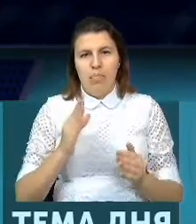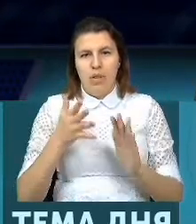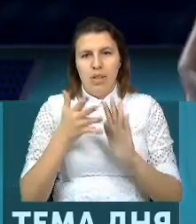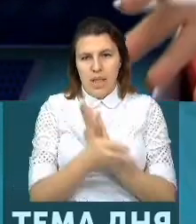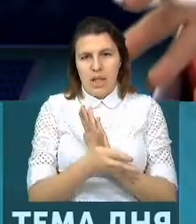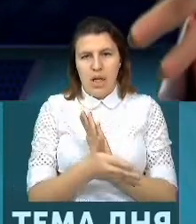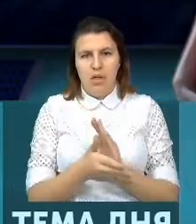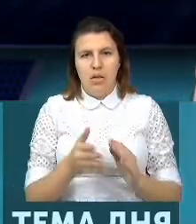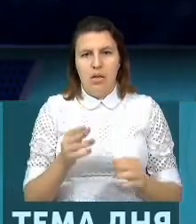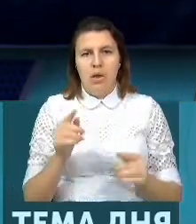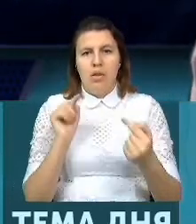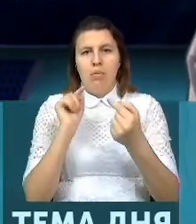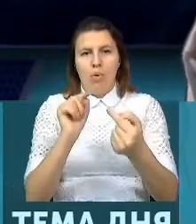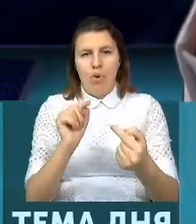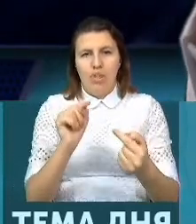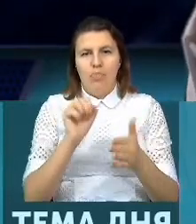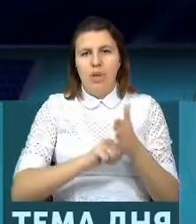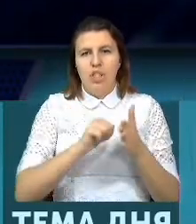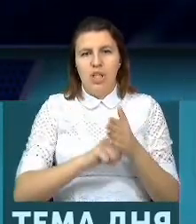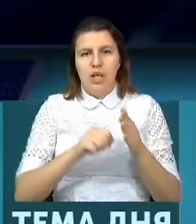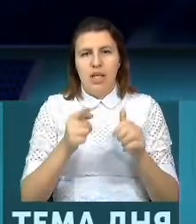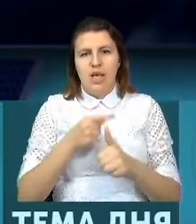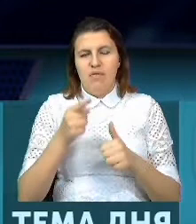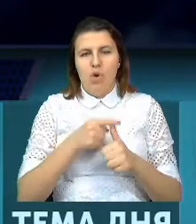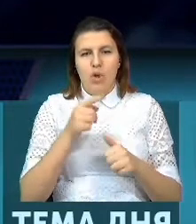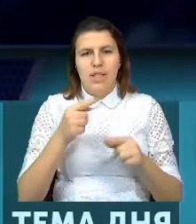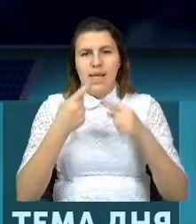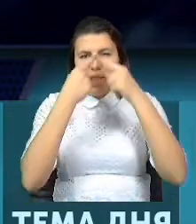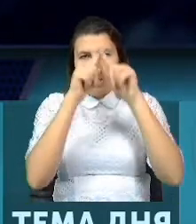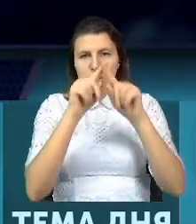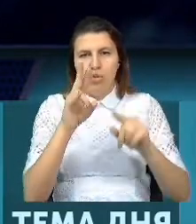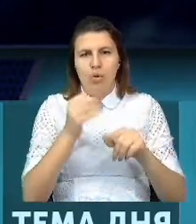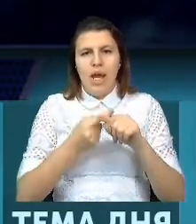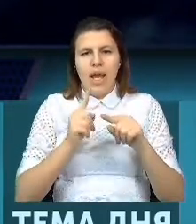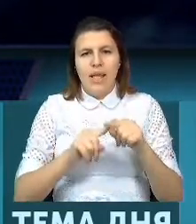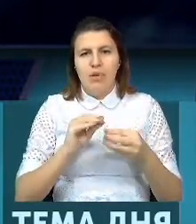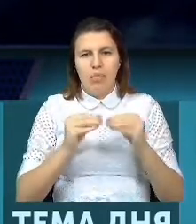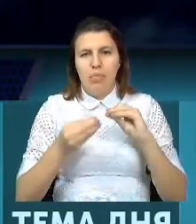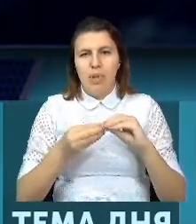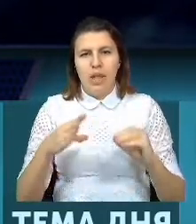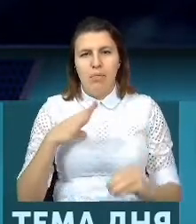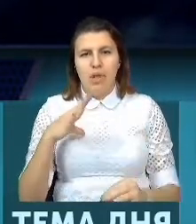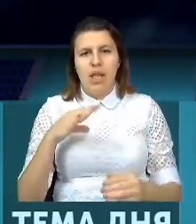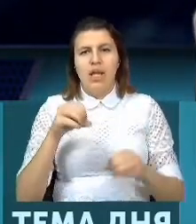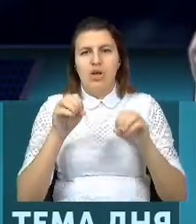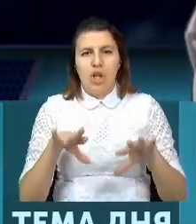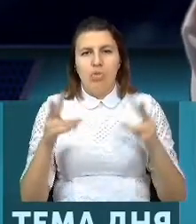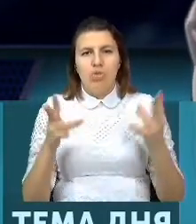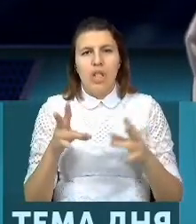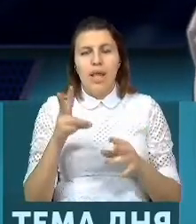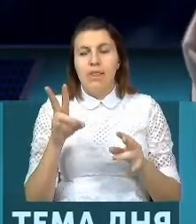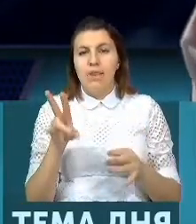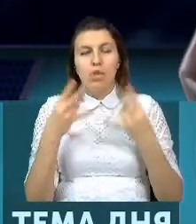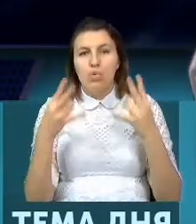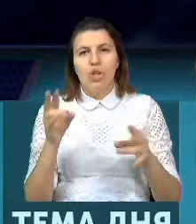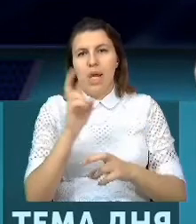называют технические, но я думаю, все-таки эти проблемы можно было решить. Нужно не причины искать, нужно искать пути